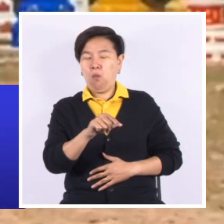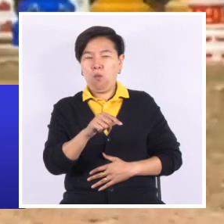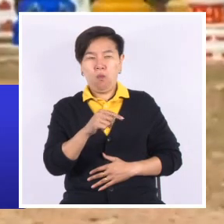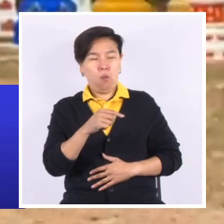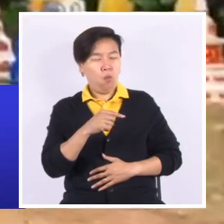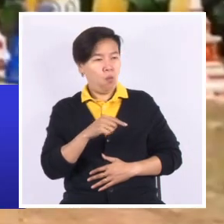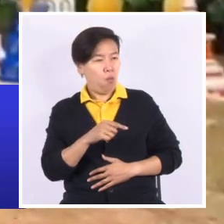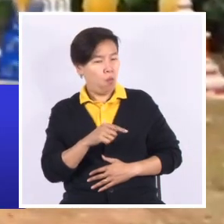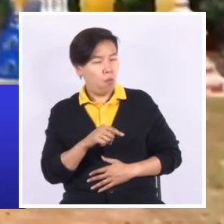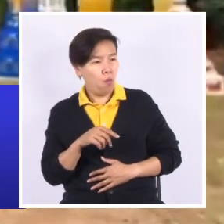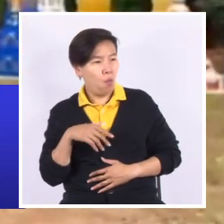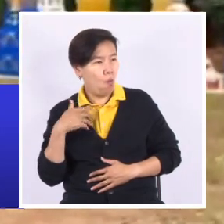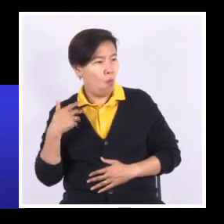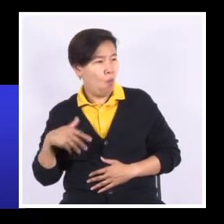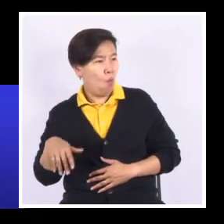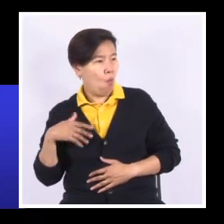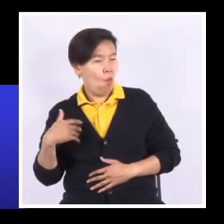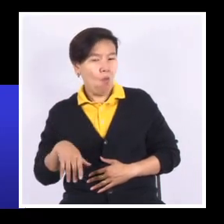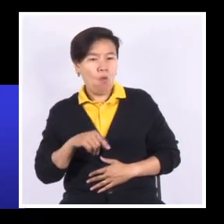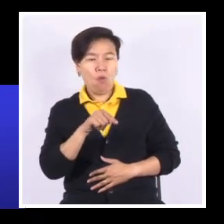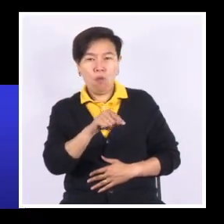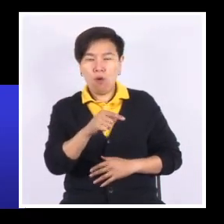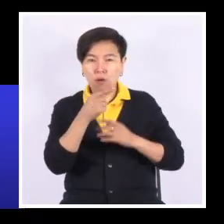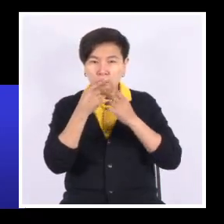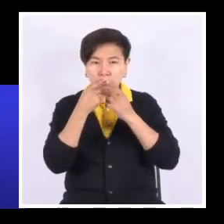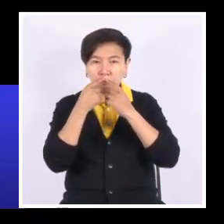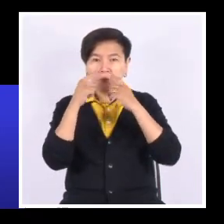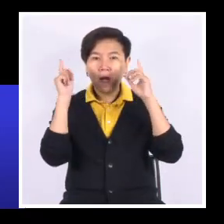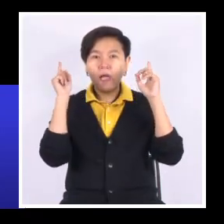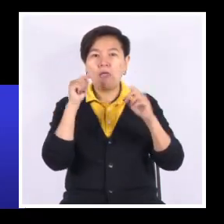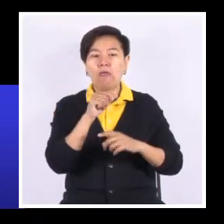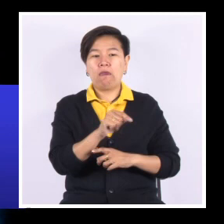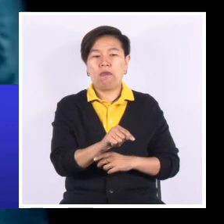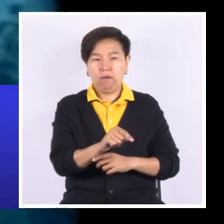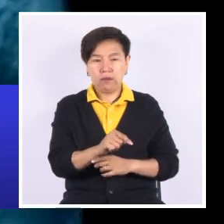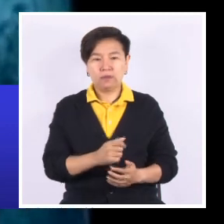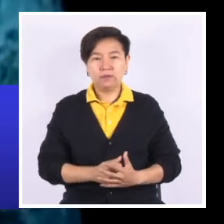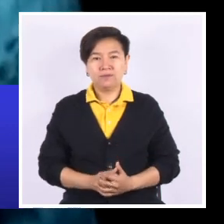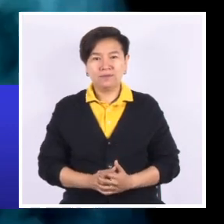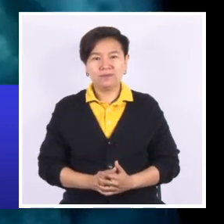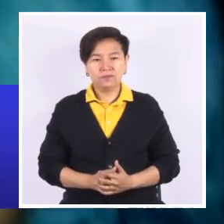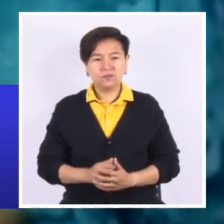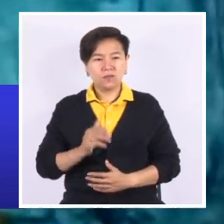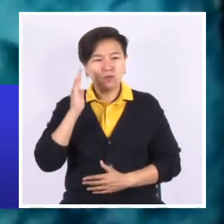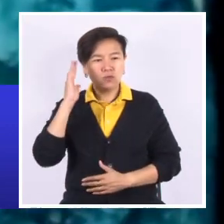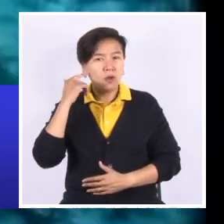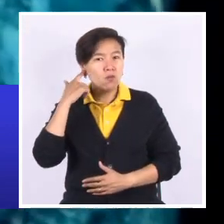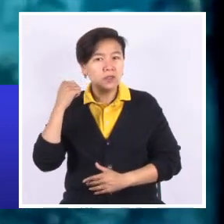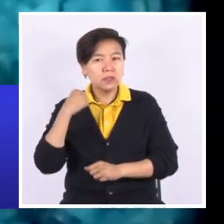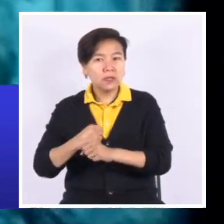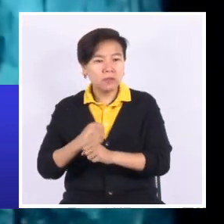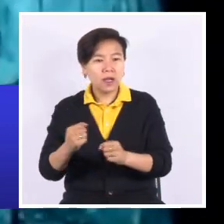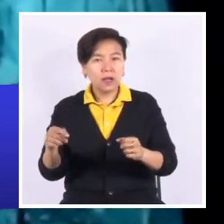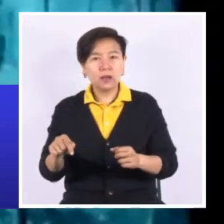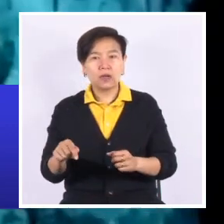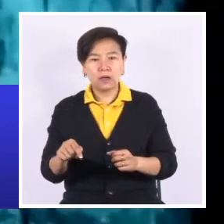อะไรนะที่เป็น ประหลาดใจนะ ประหลาดใจมากเลยนะฮะสับปะเลือก็งงนะปกติเผาศพเนี่ยชั่วโมงนึ